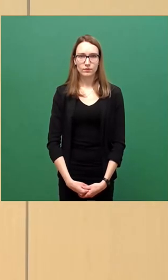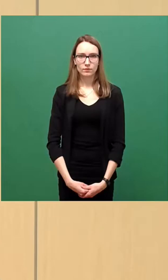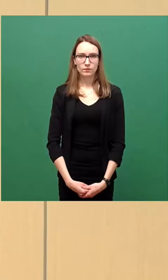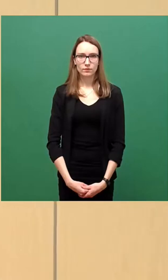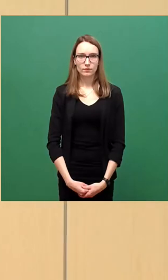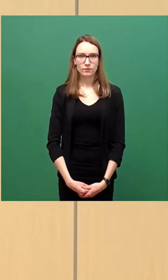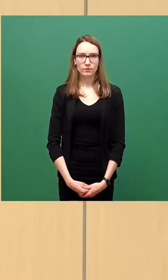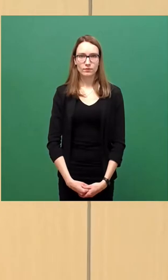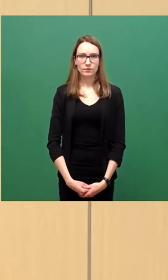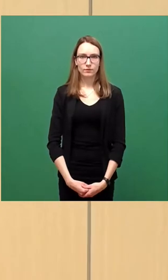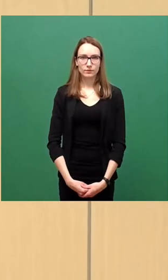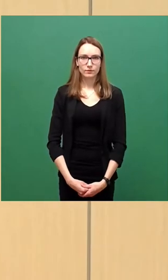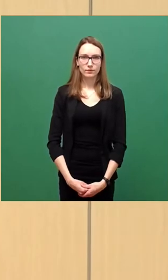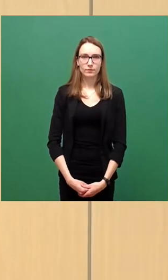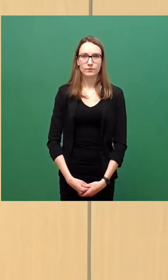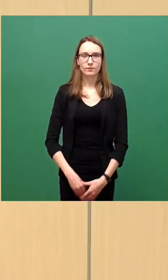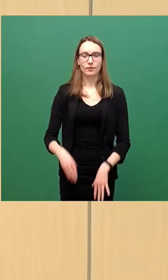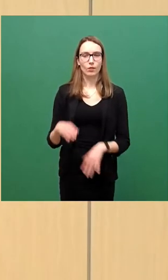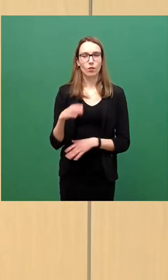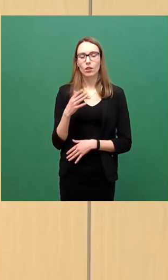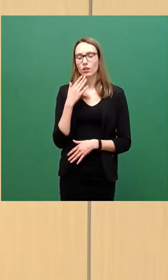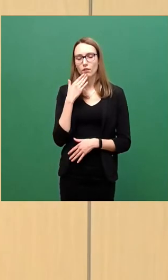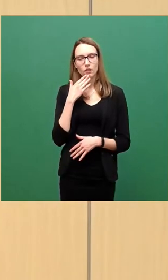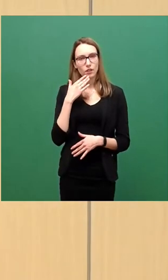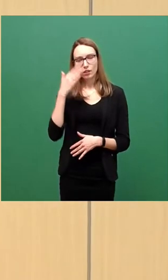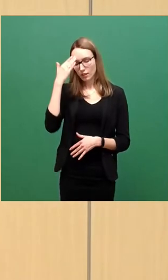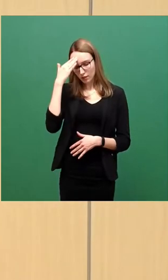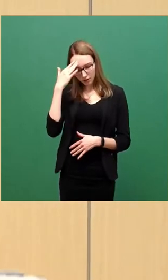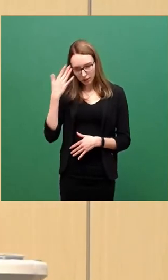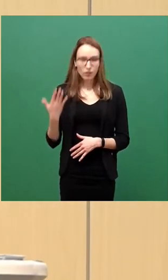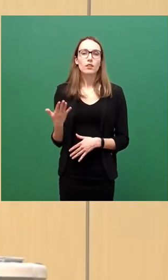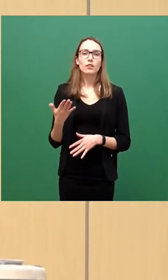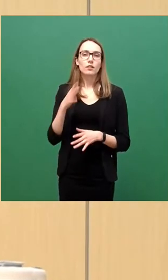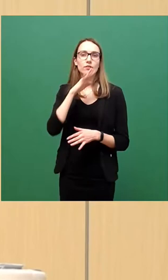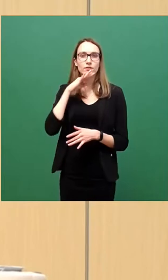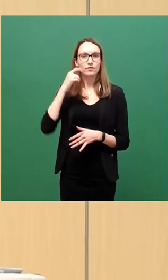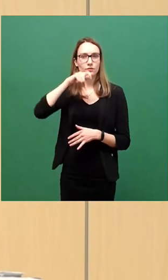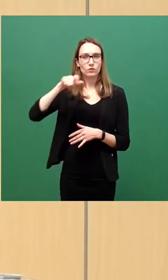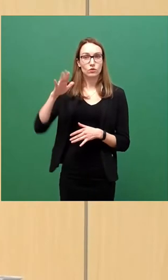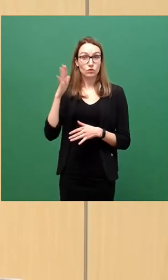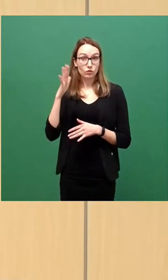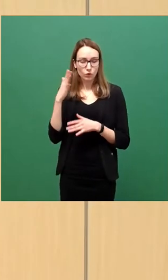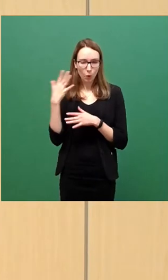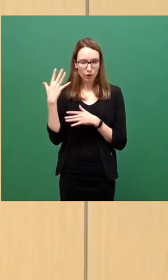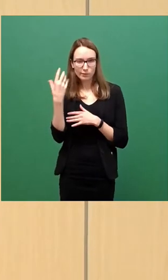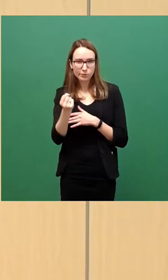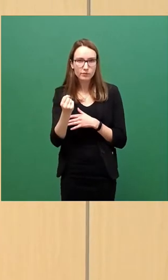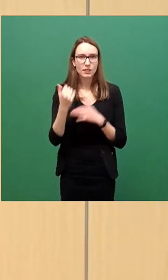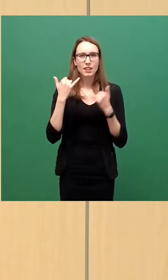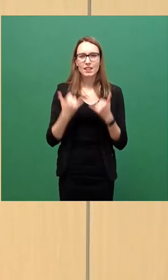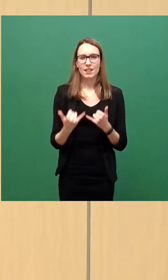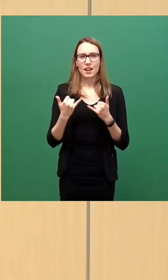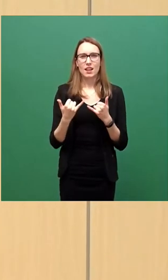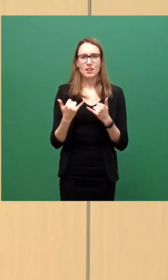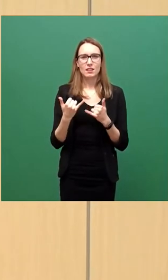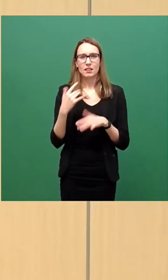Ja, da kann man nur sagen, oh je, oh je, oh je. Na, vielleicht hat es der Bürger jetzt schon mitgekriegt, ja? Es geht hier um lächerliche